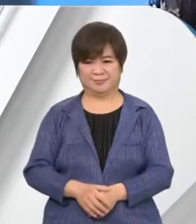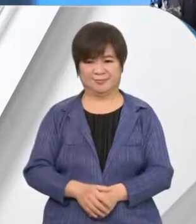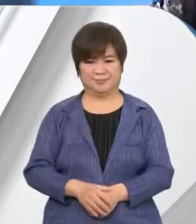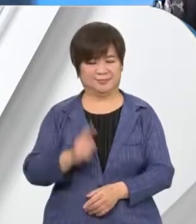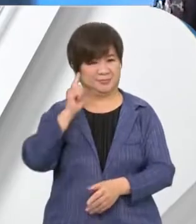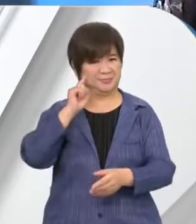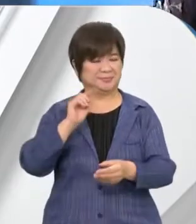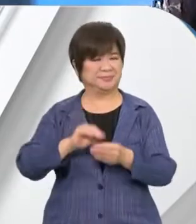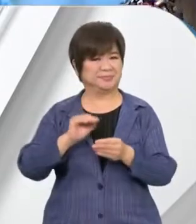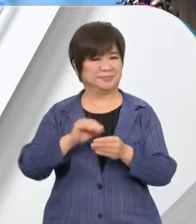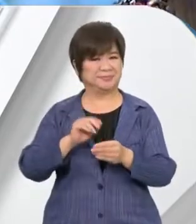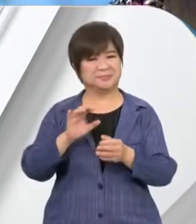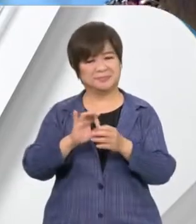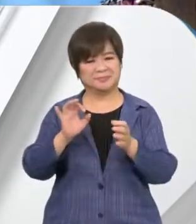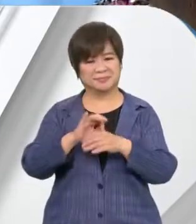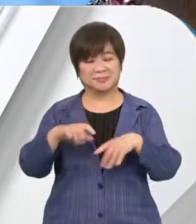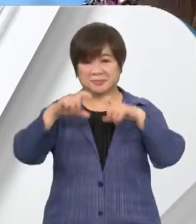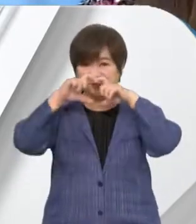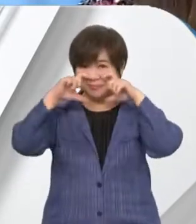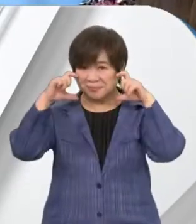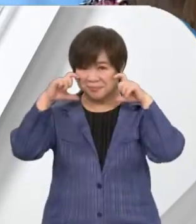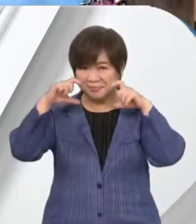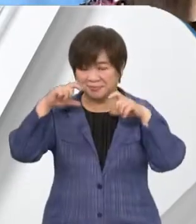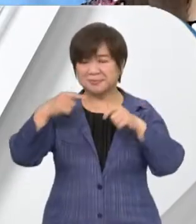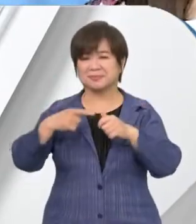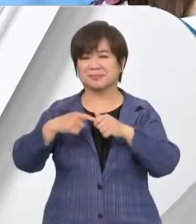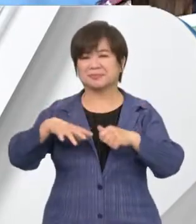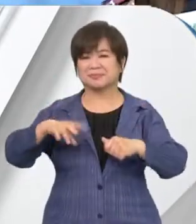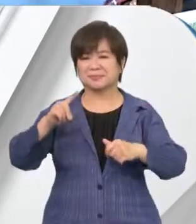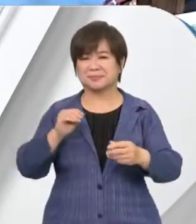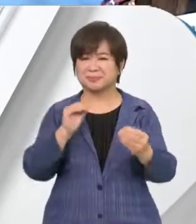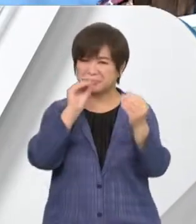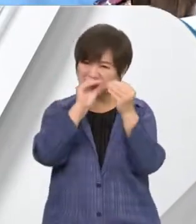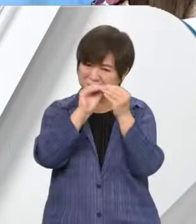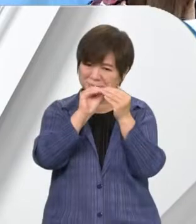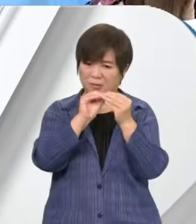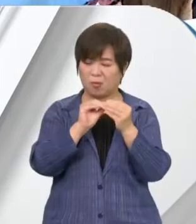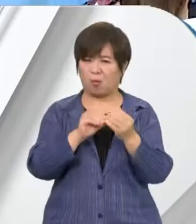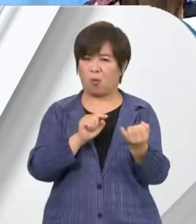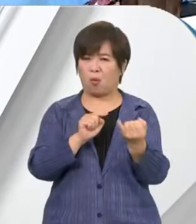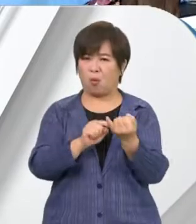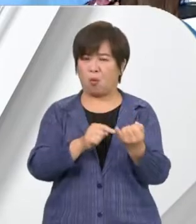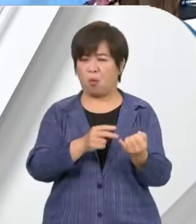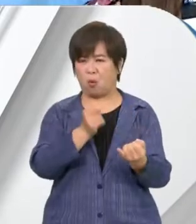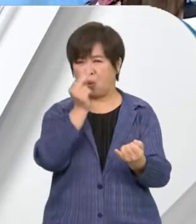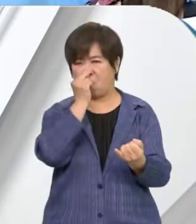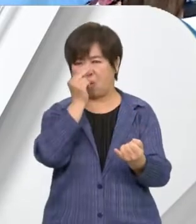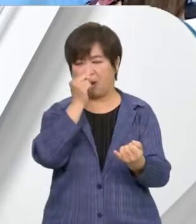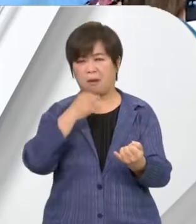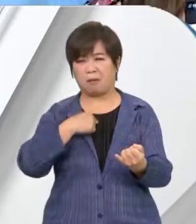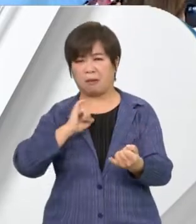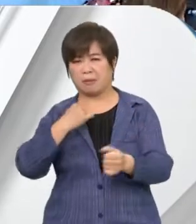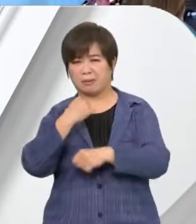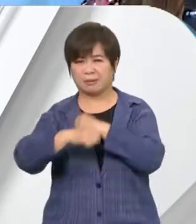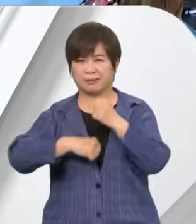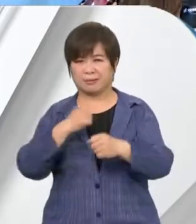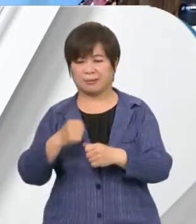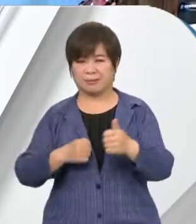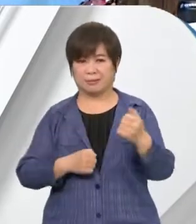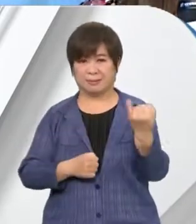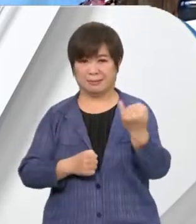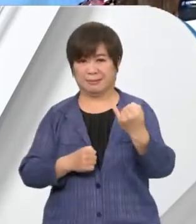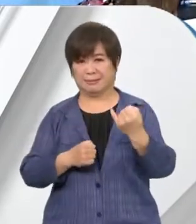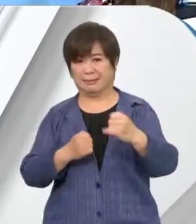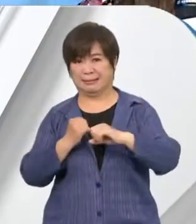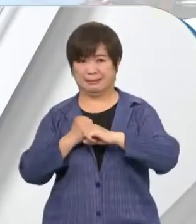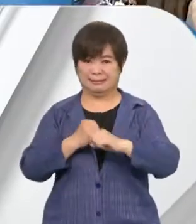谬，但很真实，就是我们戴着口罩第一次接吻 啊，对，戴口罩， 很帅的，就是我是比较被动，他很帅的把我拉过来，然后两个人戴